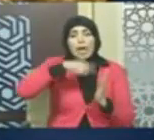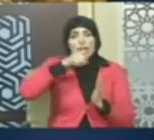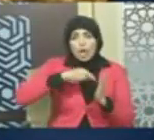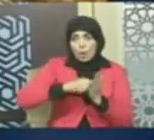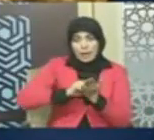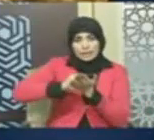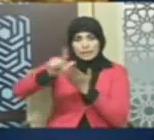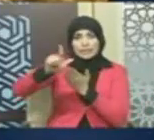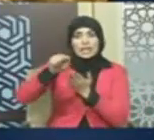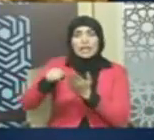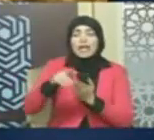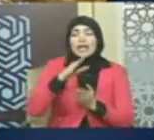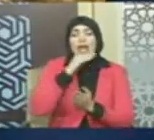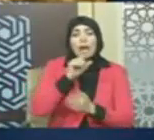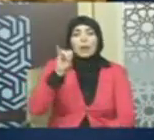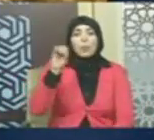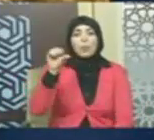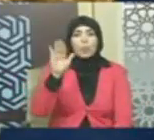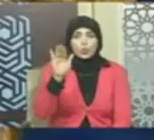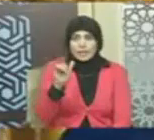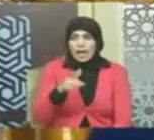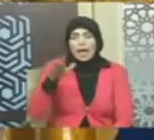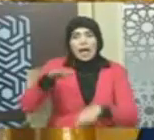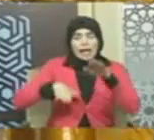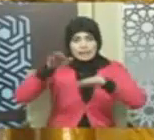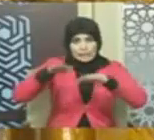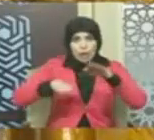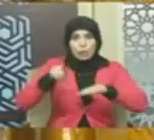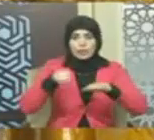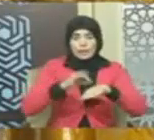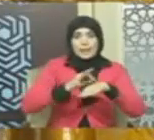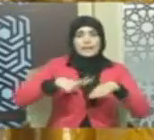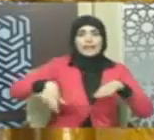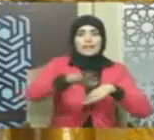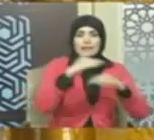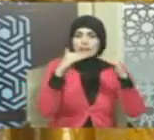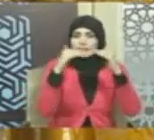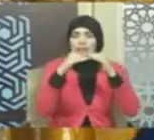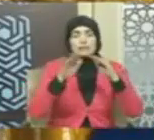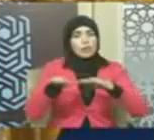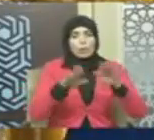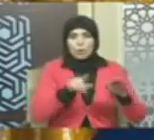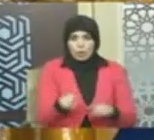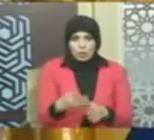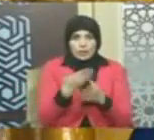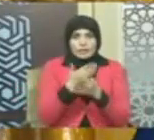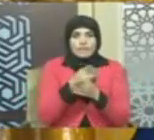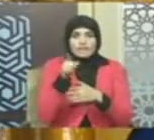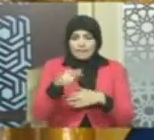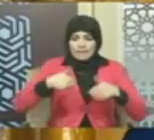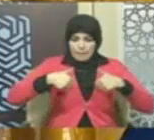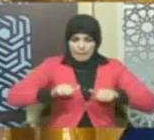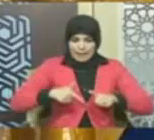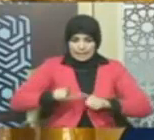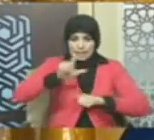آسي بين الناس، سوي بينهم في مجلسك ووجهك، حتى